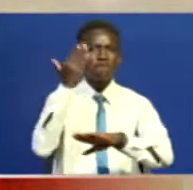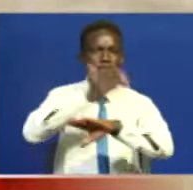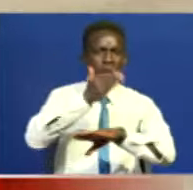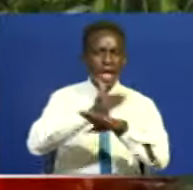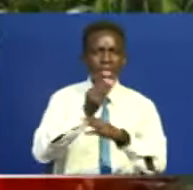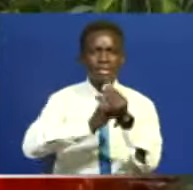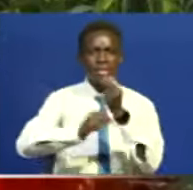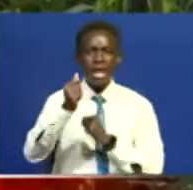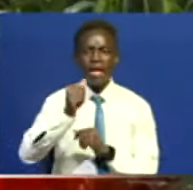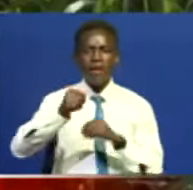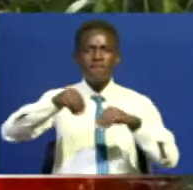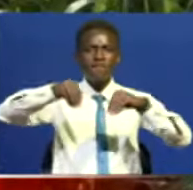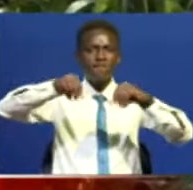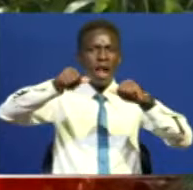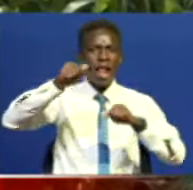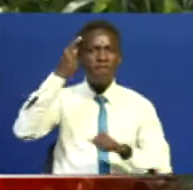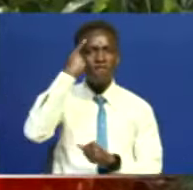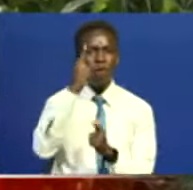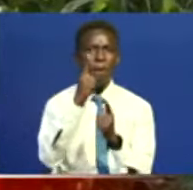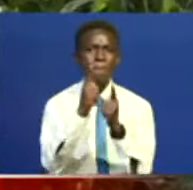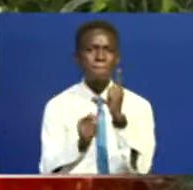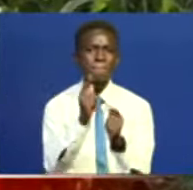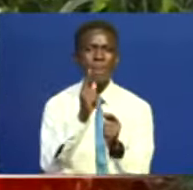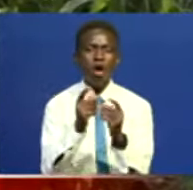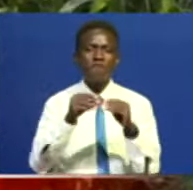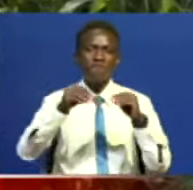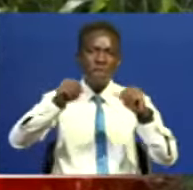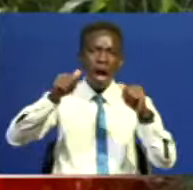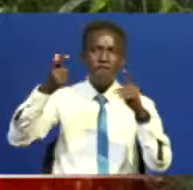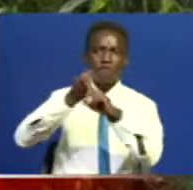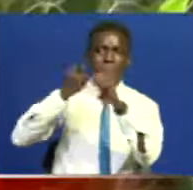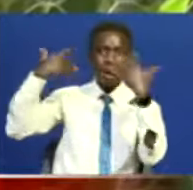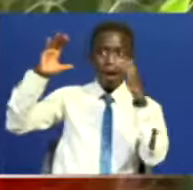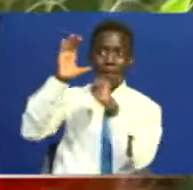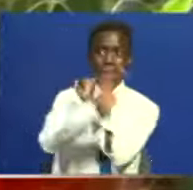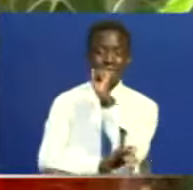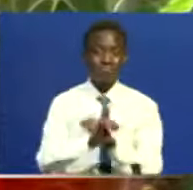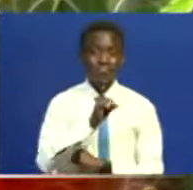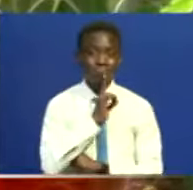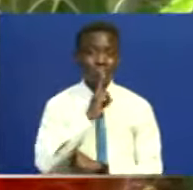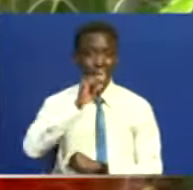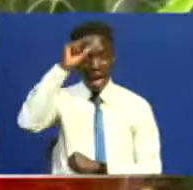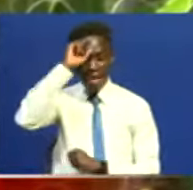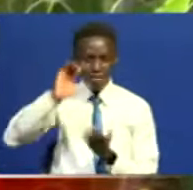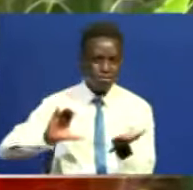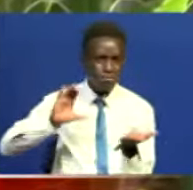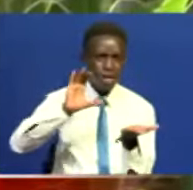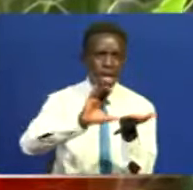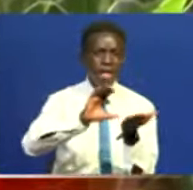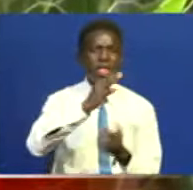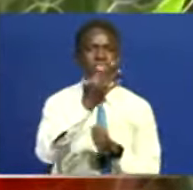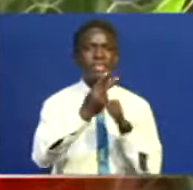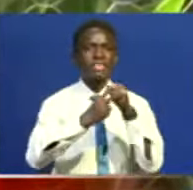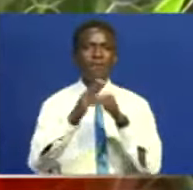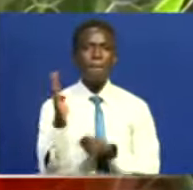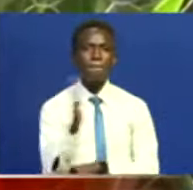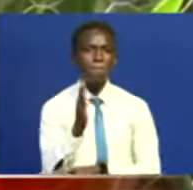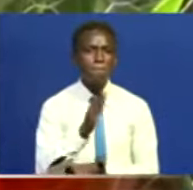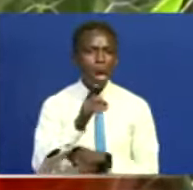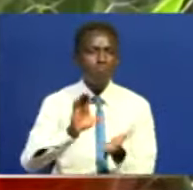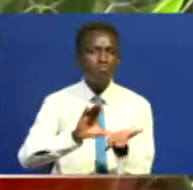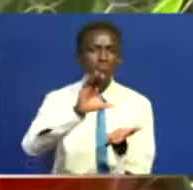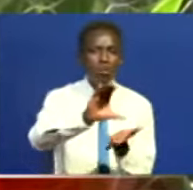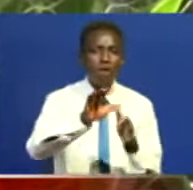kutoka nje. Rais aliongeza kwamba serikali imetoa mgao wa shilingi bilioni 37 kwa sekta ya kilimo,